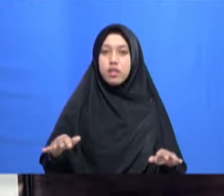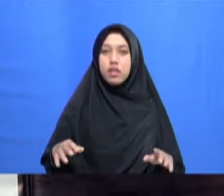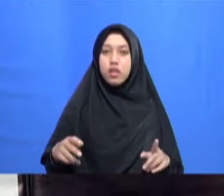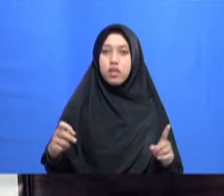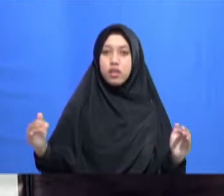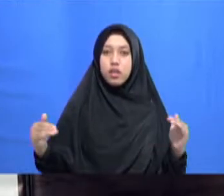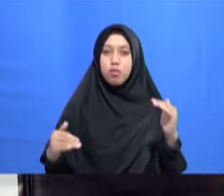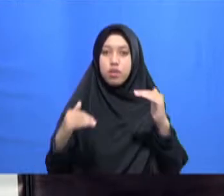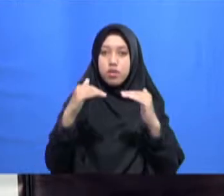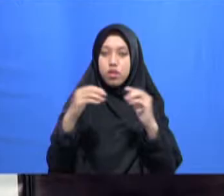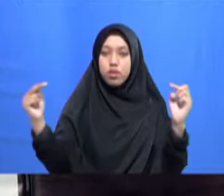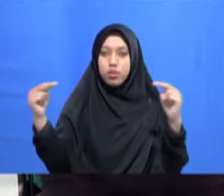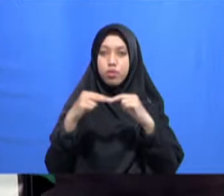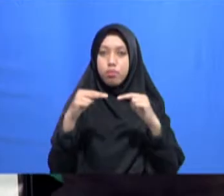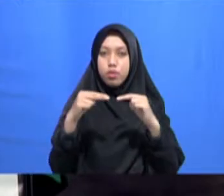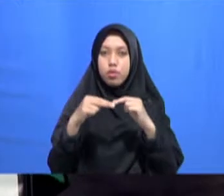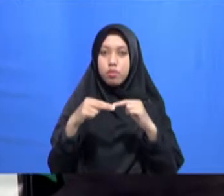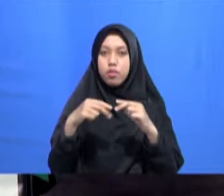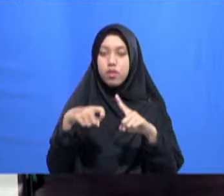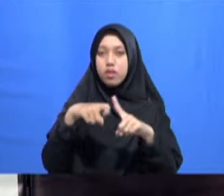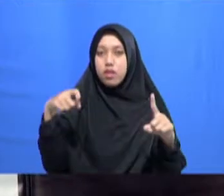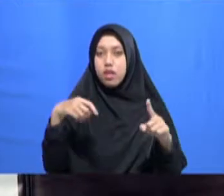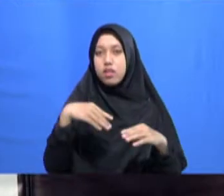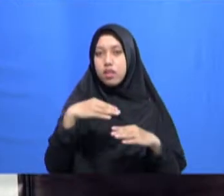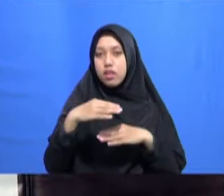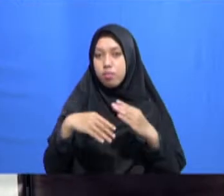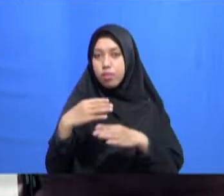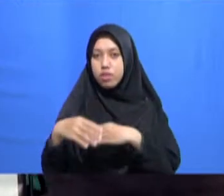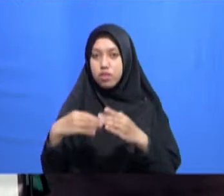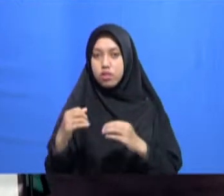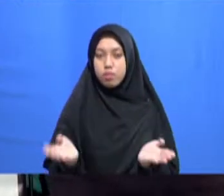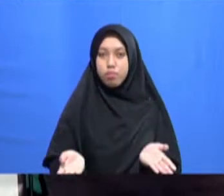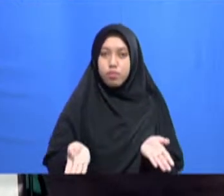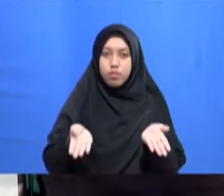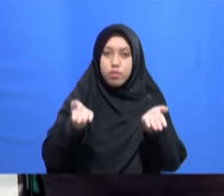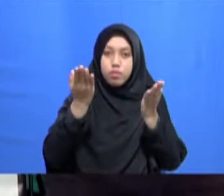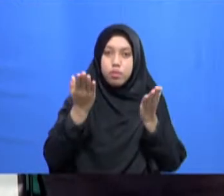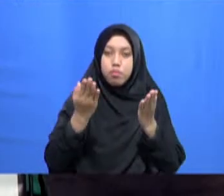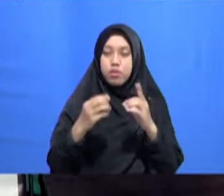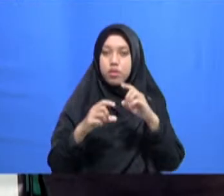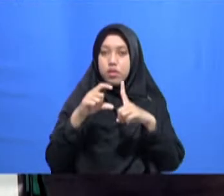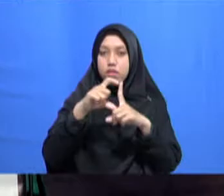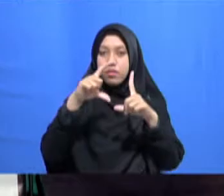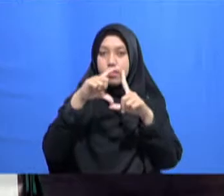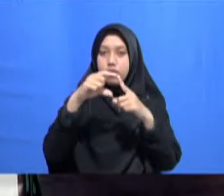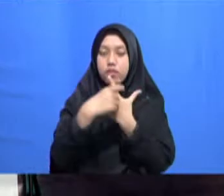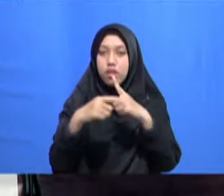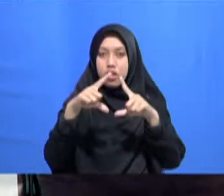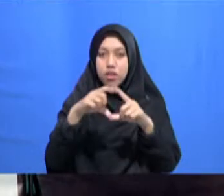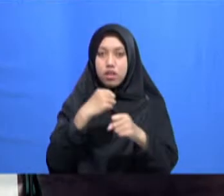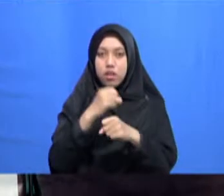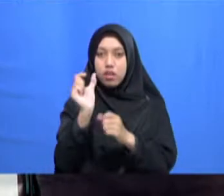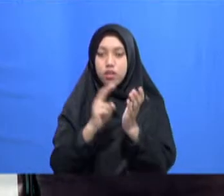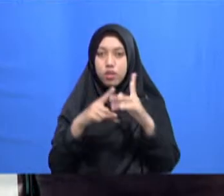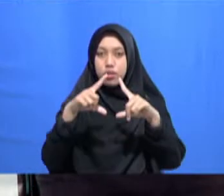daerah melalui mekanisme-mekanisme, yaitu pertama, membangun perjuangan-una dengan sistem keharmonisan program